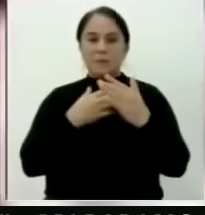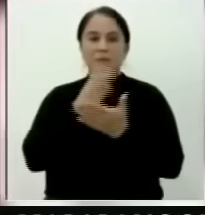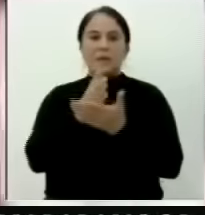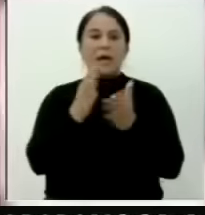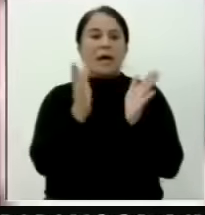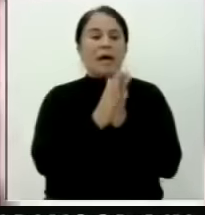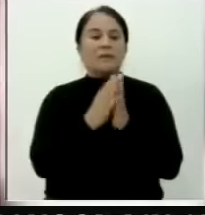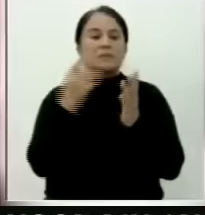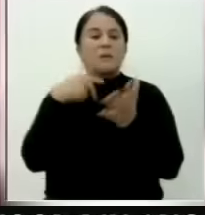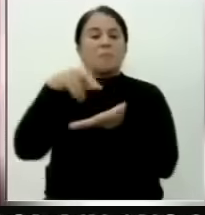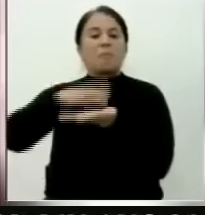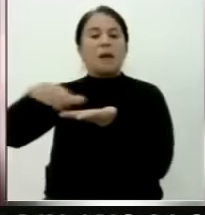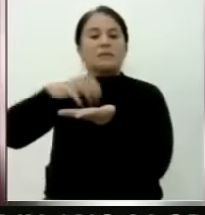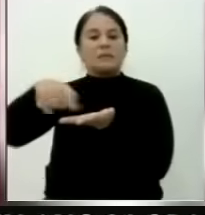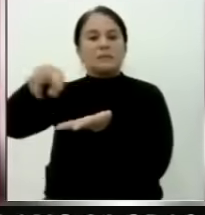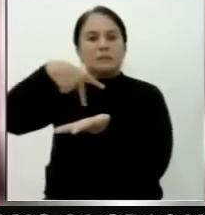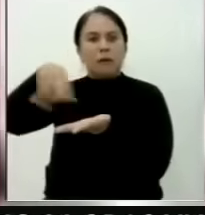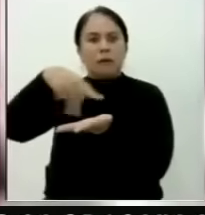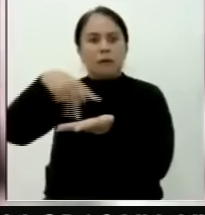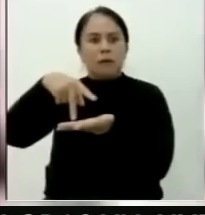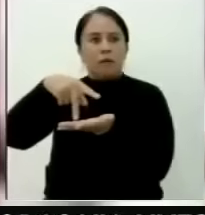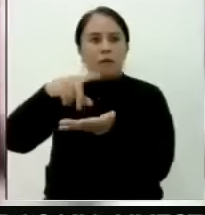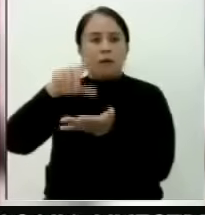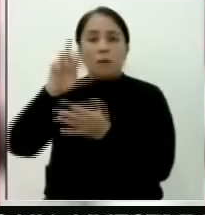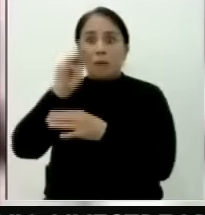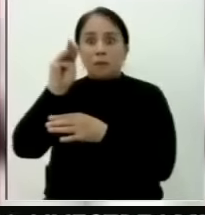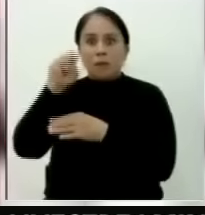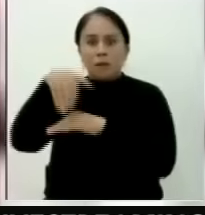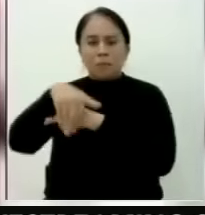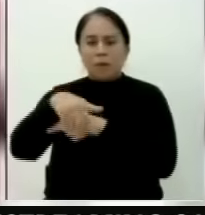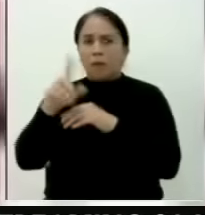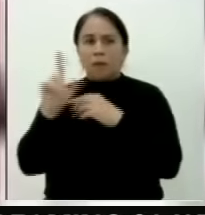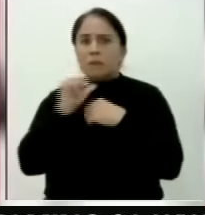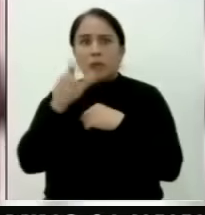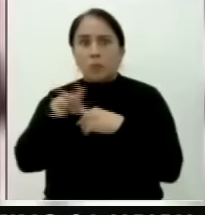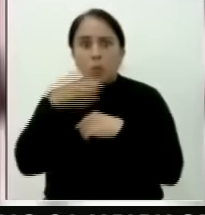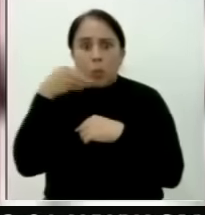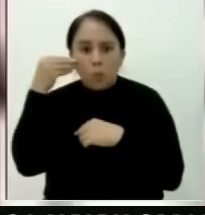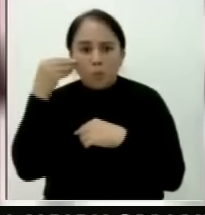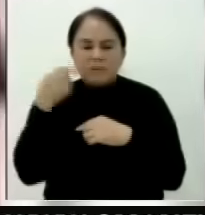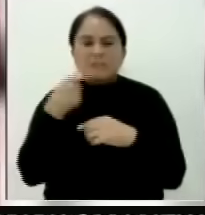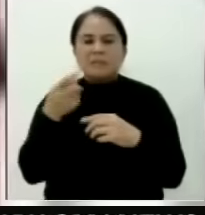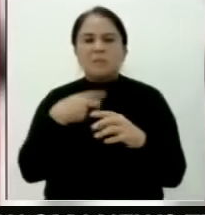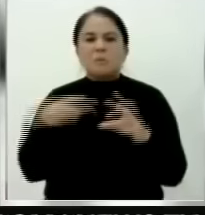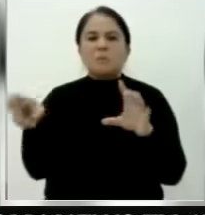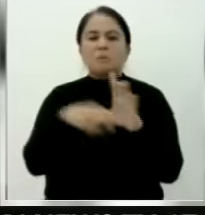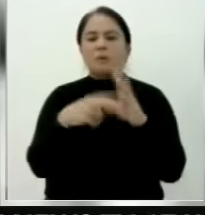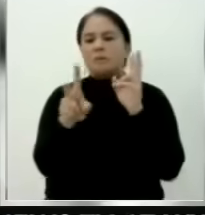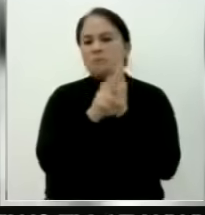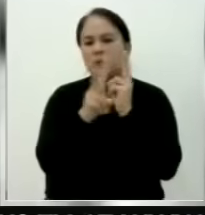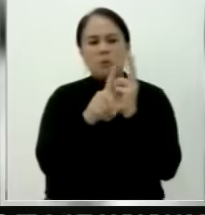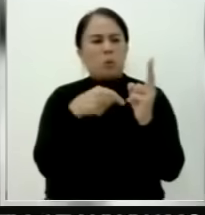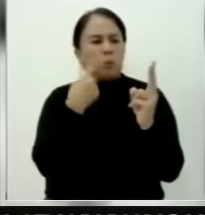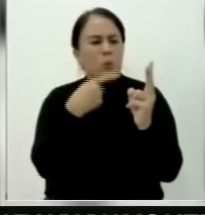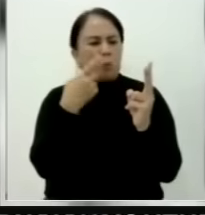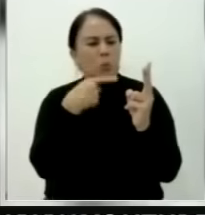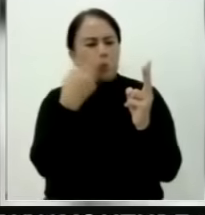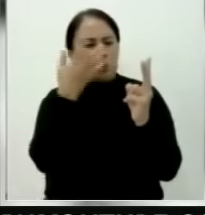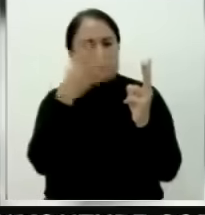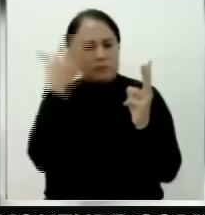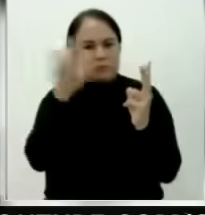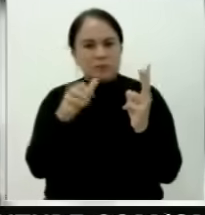paaralan, hindi na nakauwi simula Lunes ng gabi. May nagsabing isinakairaw sila sa van ng mga di kilalang tao. Simple, dadaranta